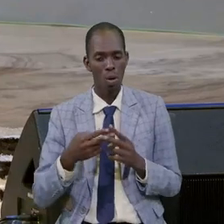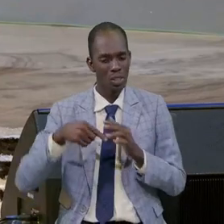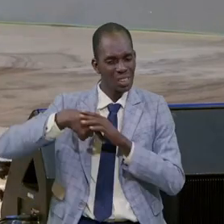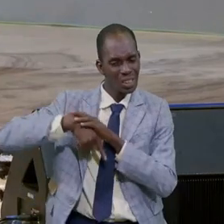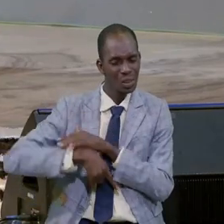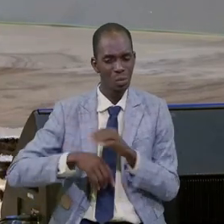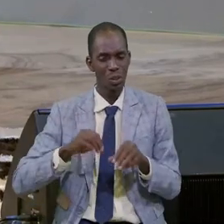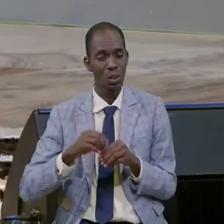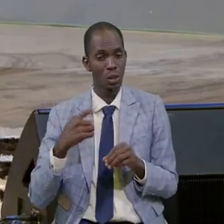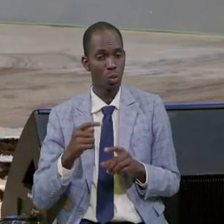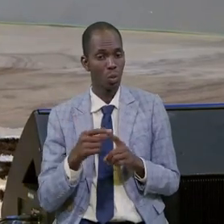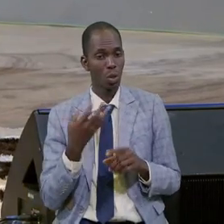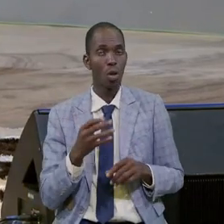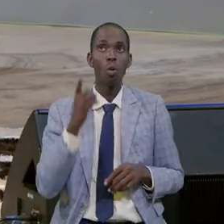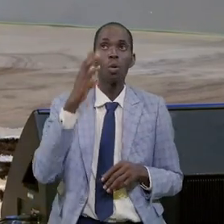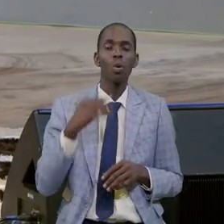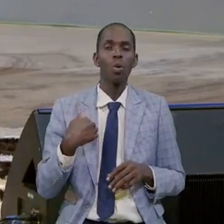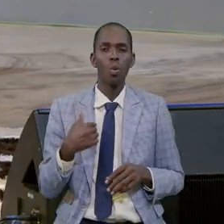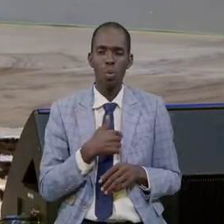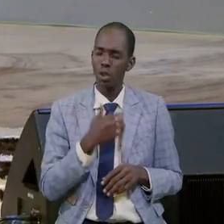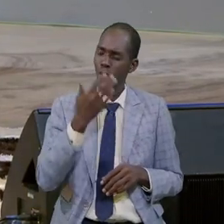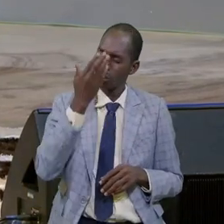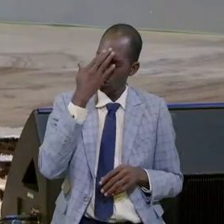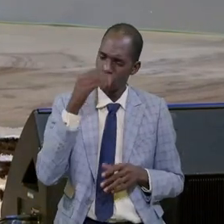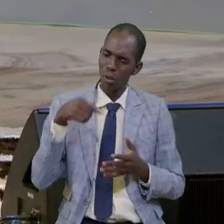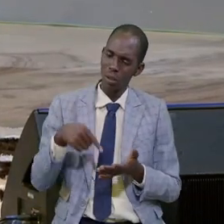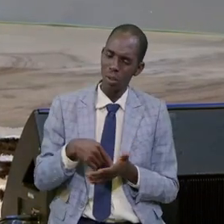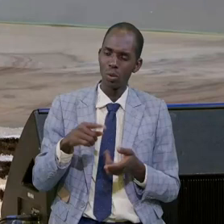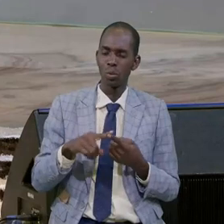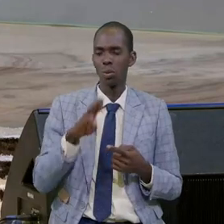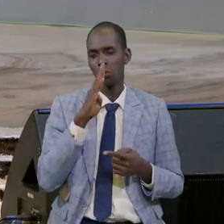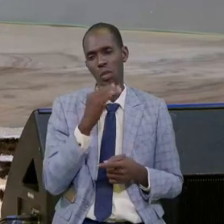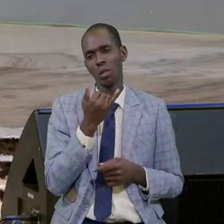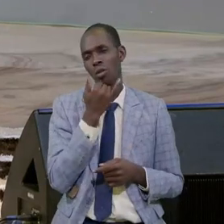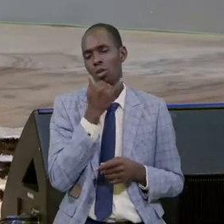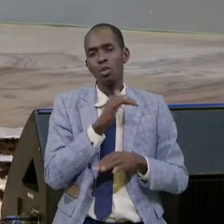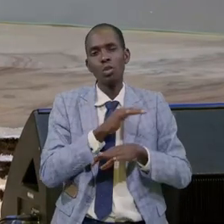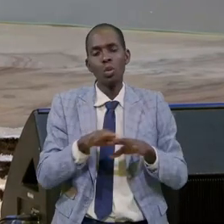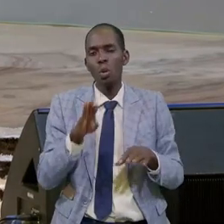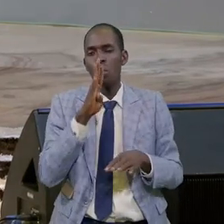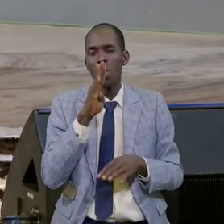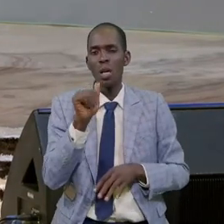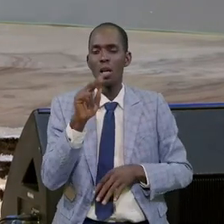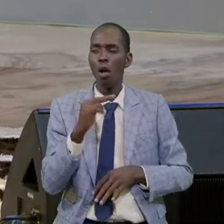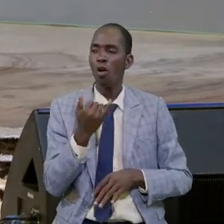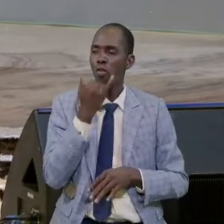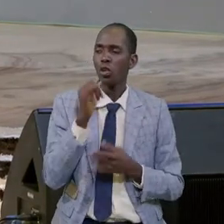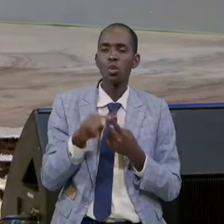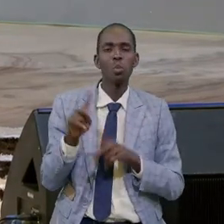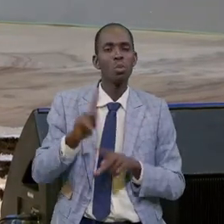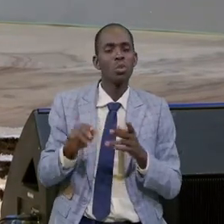en profondeur des choses de Dieu, on sait que c'est mauvais. Ne soyez pas un scandale pour les chrétiens